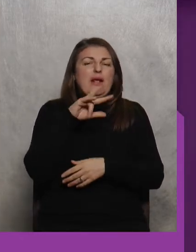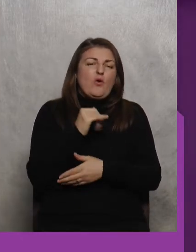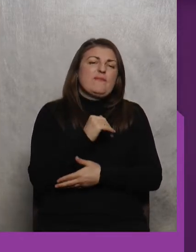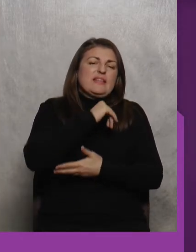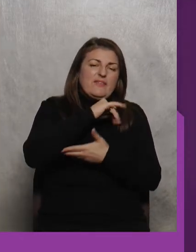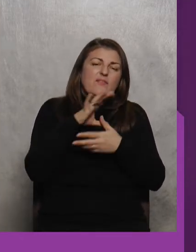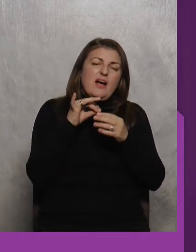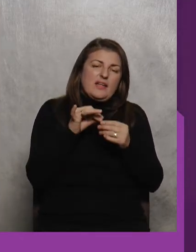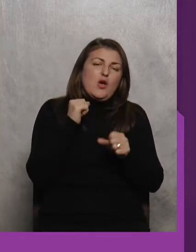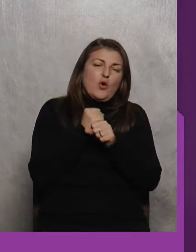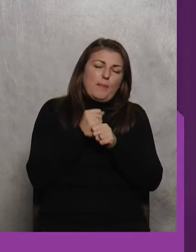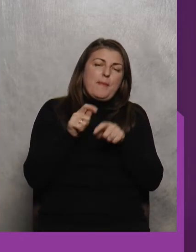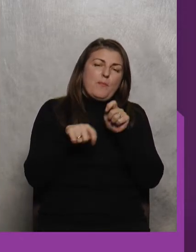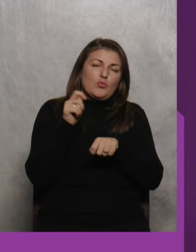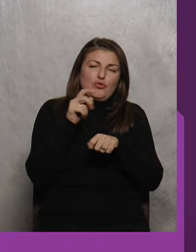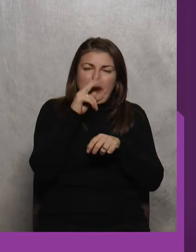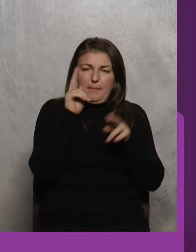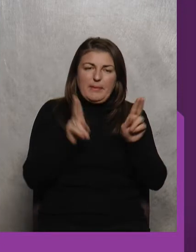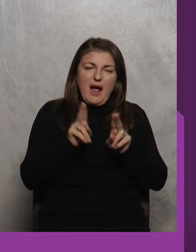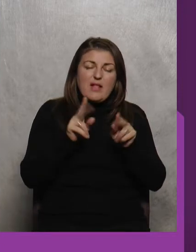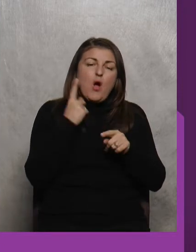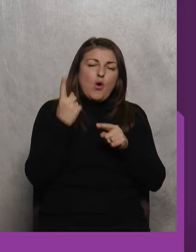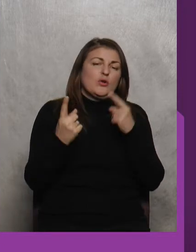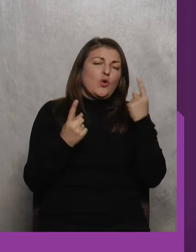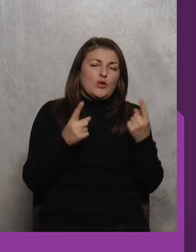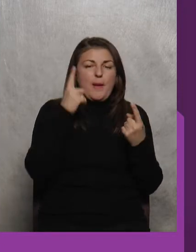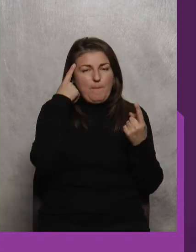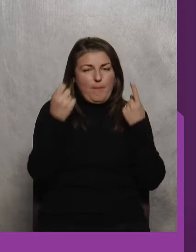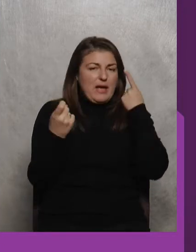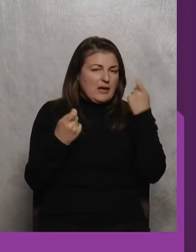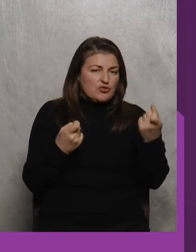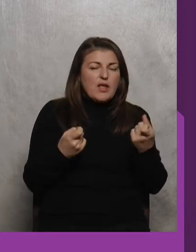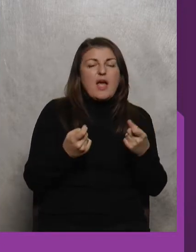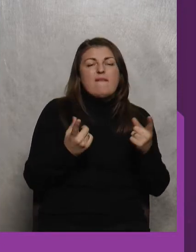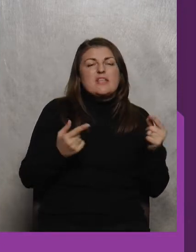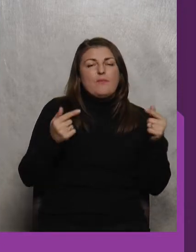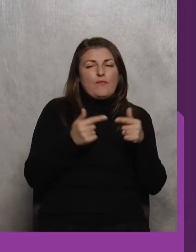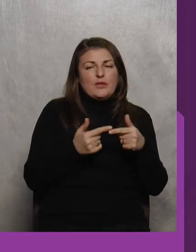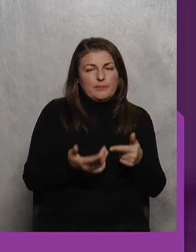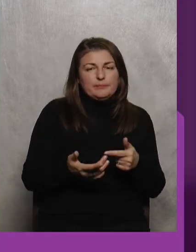відриває лікоть і робить порушення правил. 1-1 по попередженням і відповідно